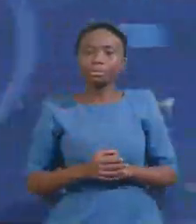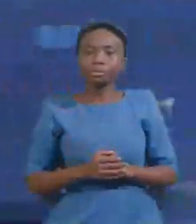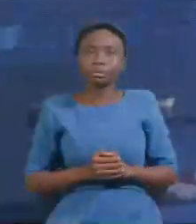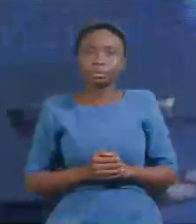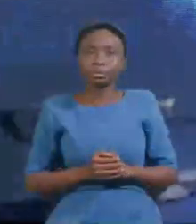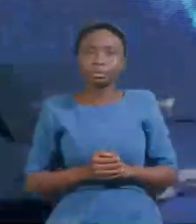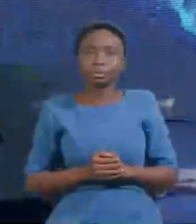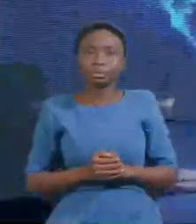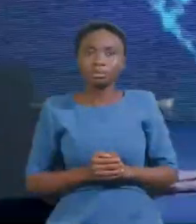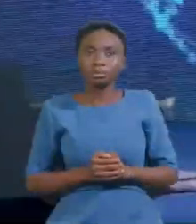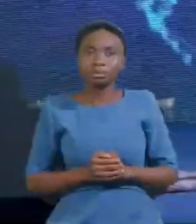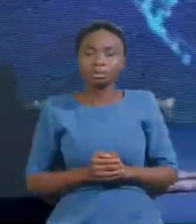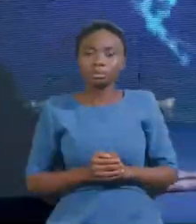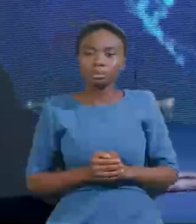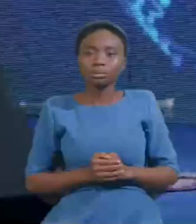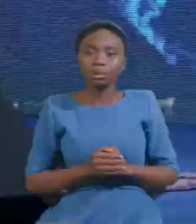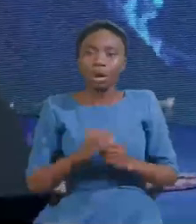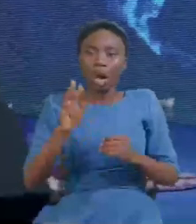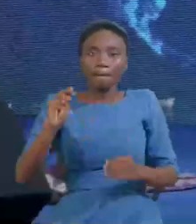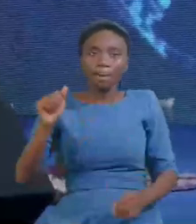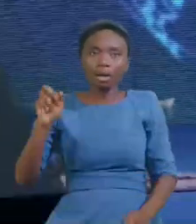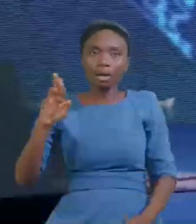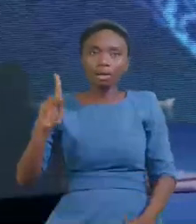Les enfants d'Israël ont cru en Dieu, ils ont avancé.